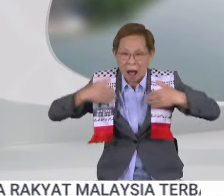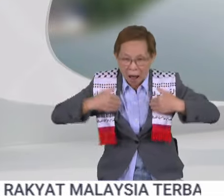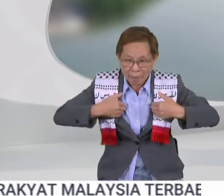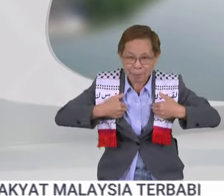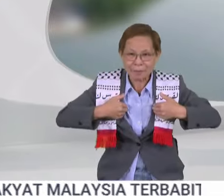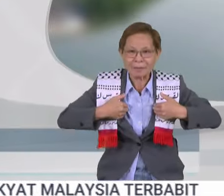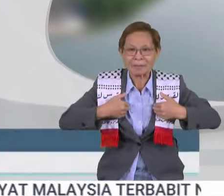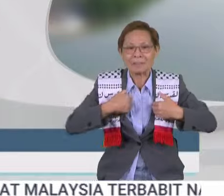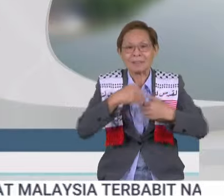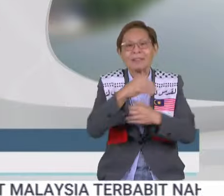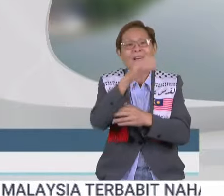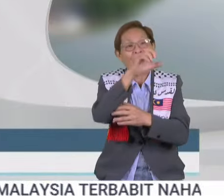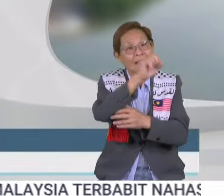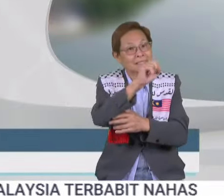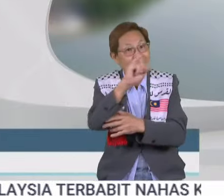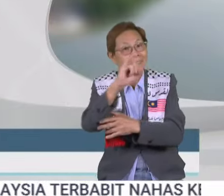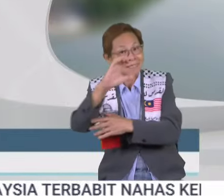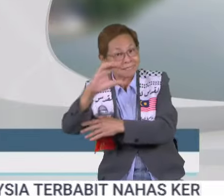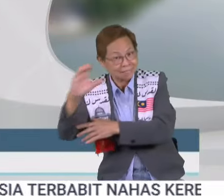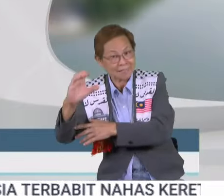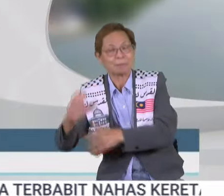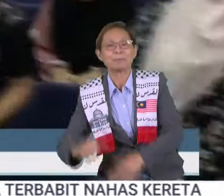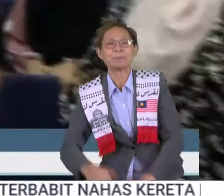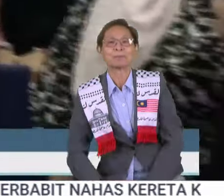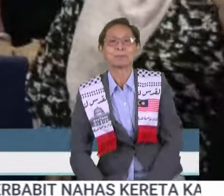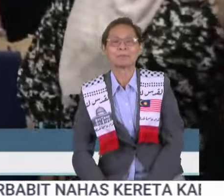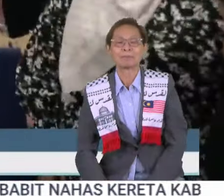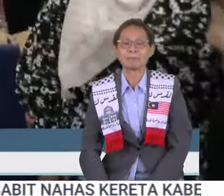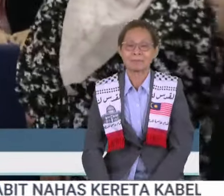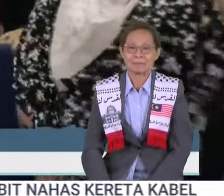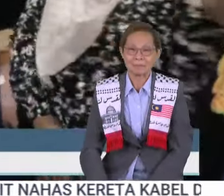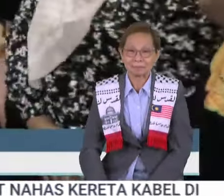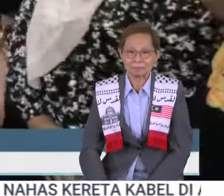Konvensyen Antarabangsa Sabah, SICC.